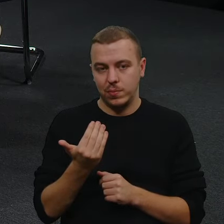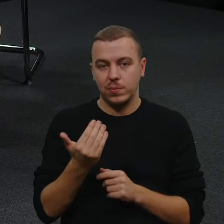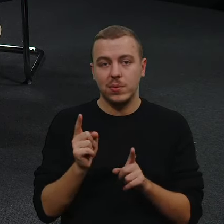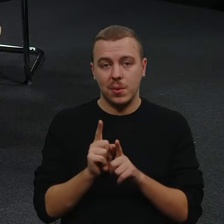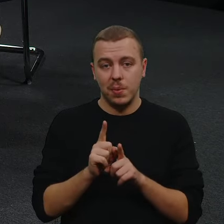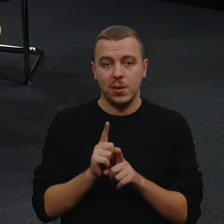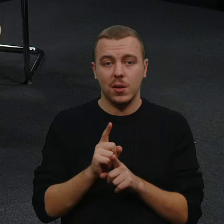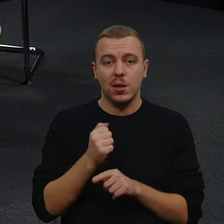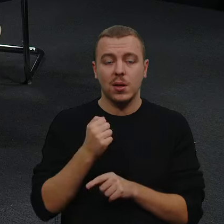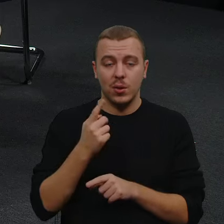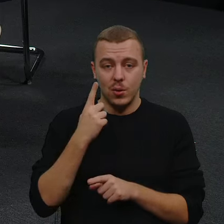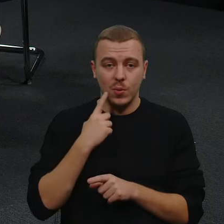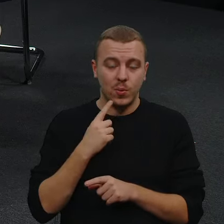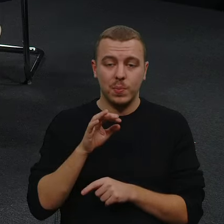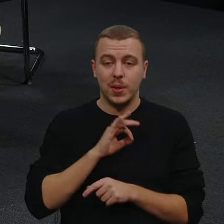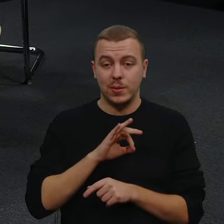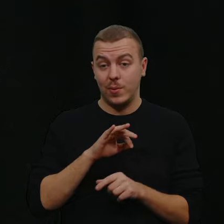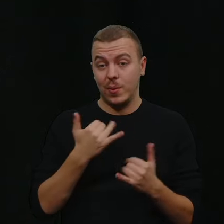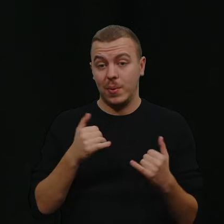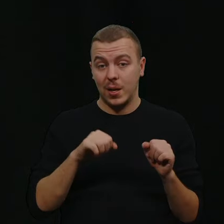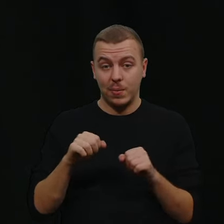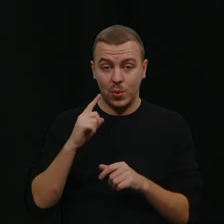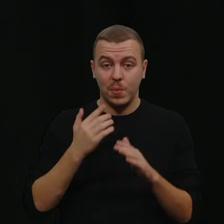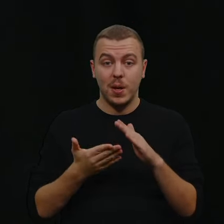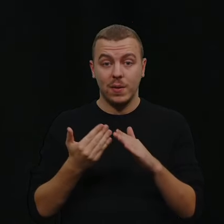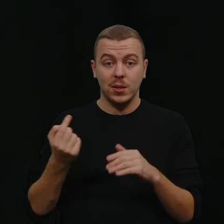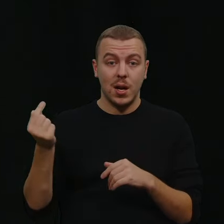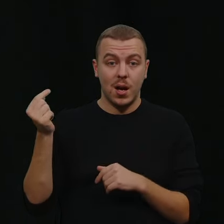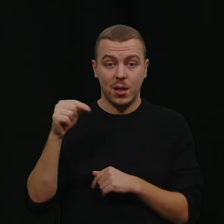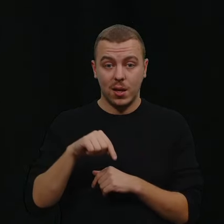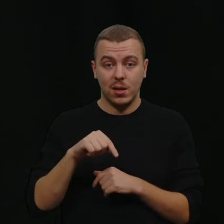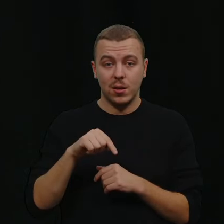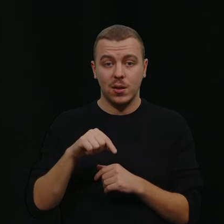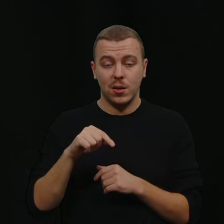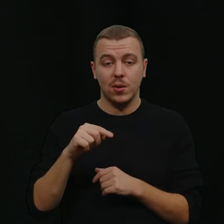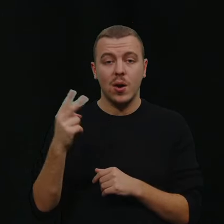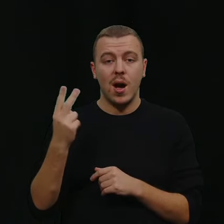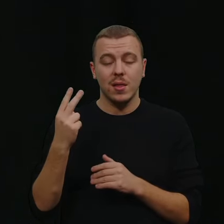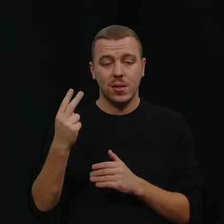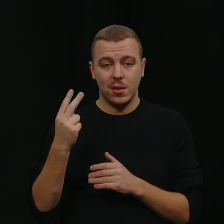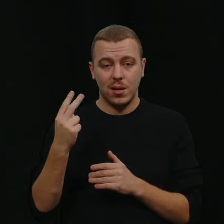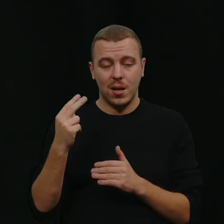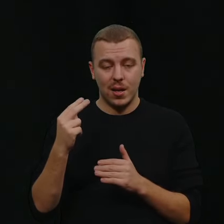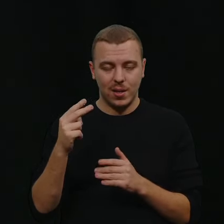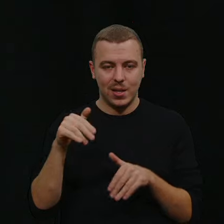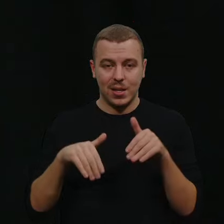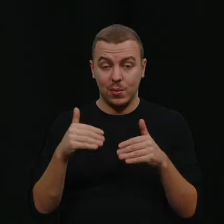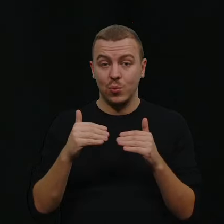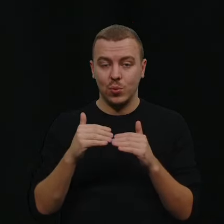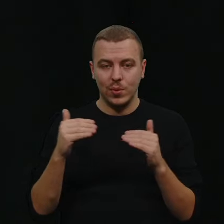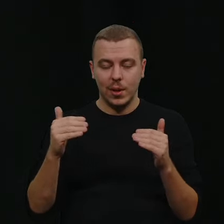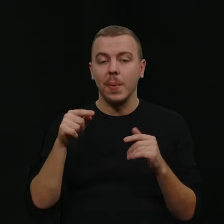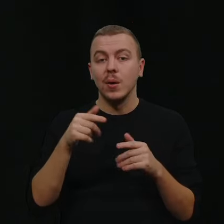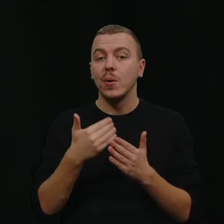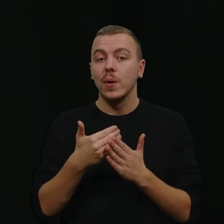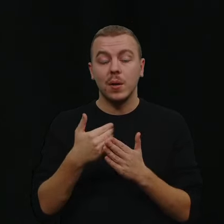pačiu norėdamas pasinaudoti progą ir norėčiau pakviesti, kad ateitų į antrą rinkimų turą, nes